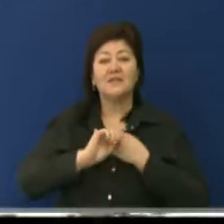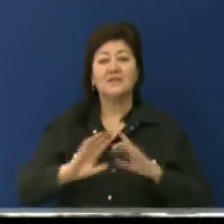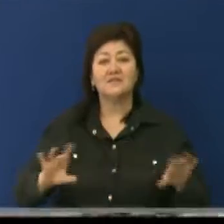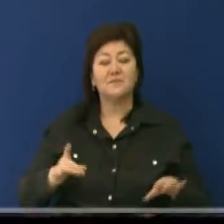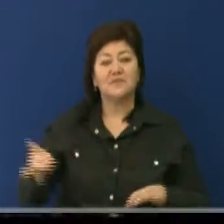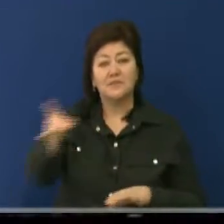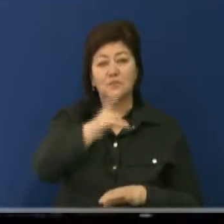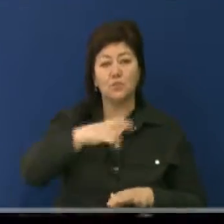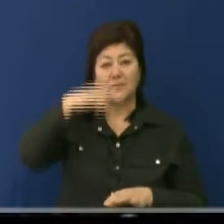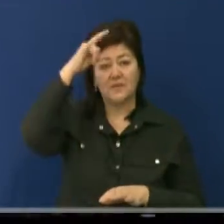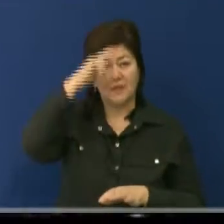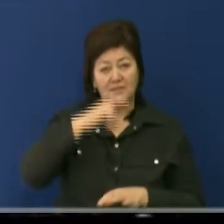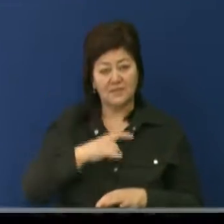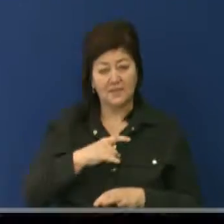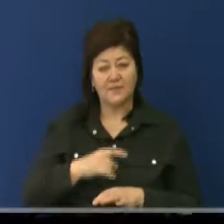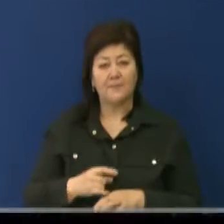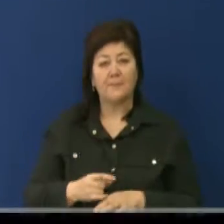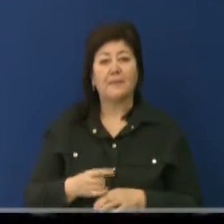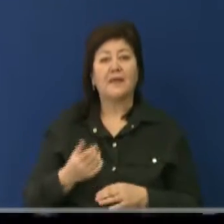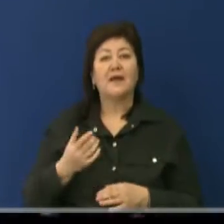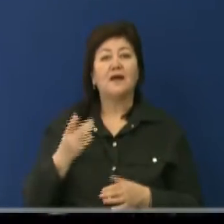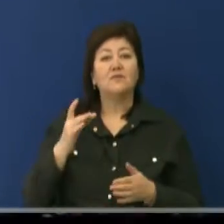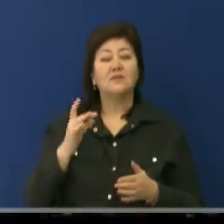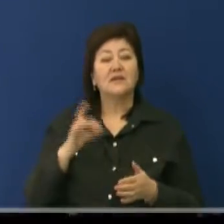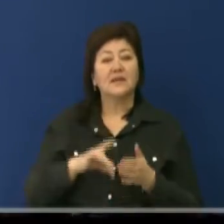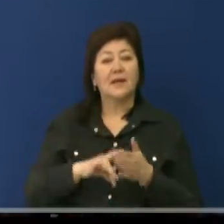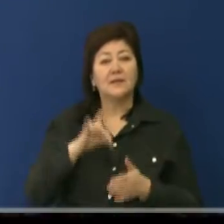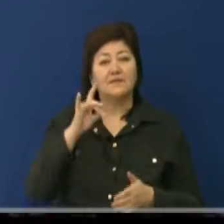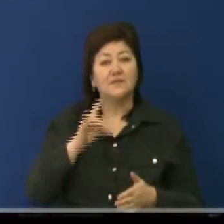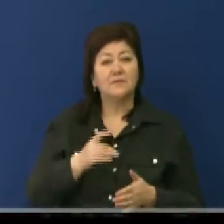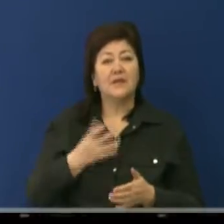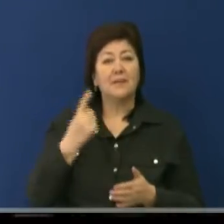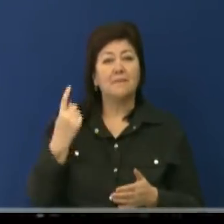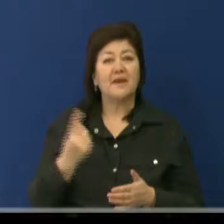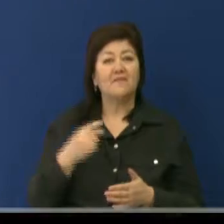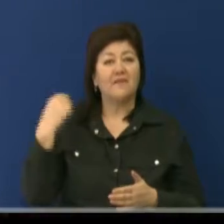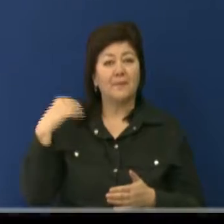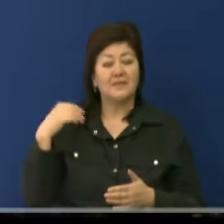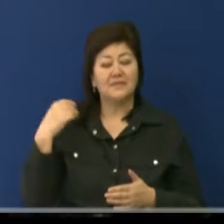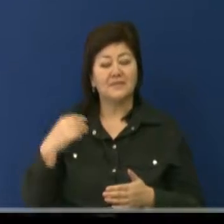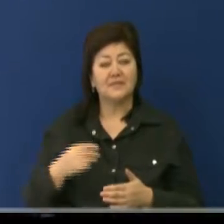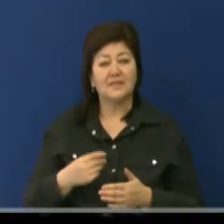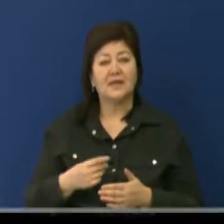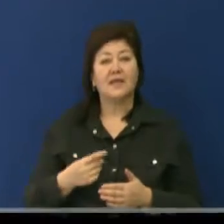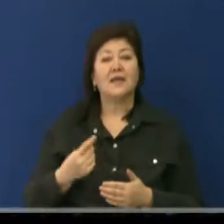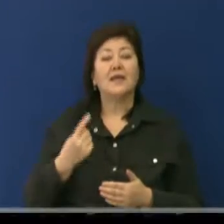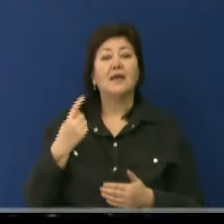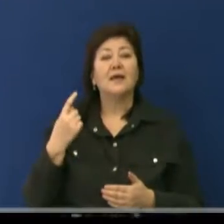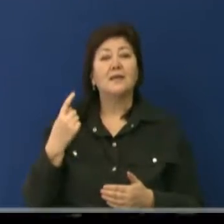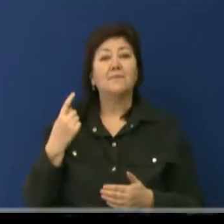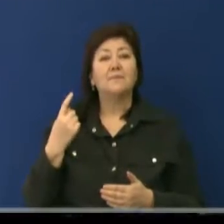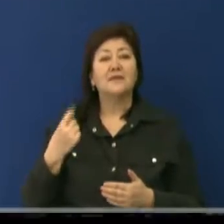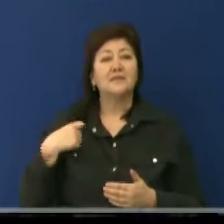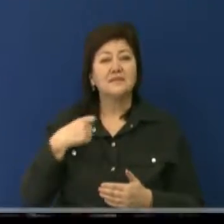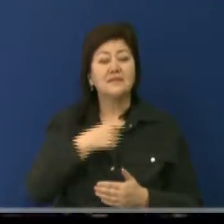дербес мемлекеттің пайда болу үрдісі басталды. Сайлау алдында Қазақстанның тұңғыш президенті Нұрсұлтан Назарбаев мемлекет басшысы лауазымындағы өзінің